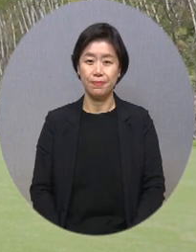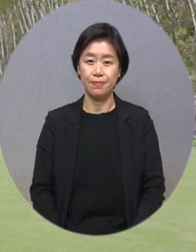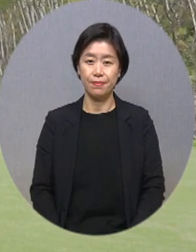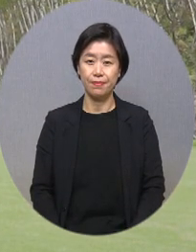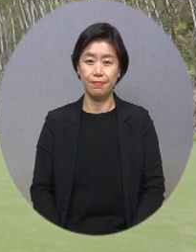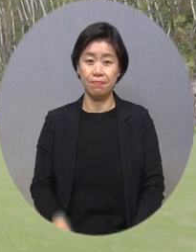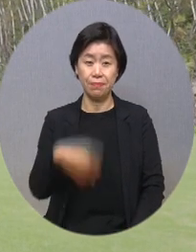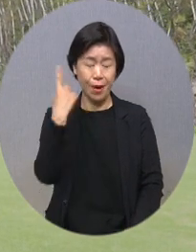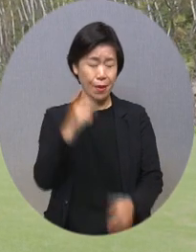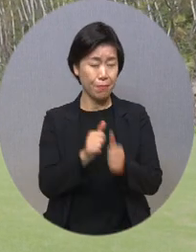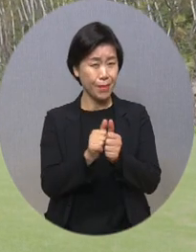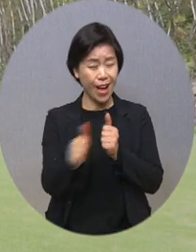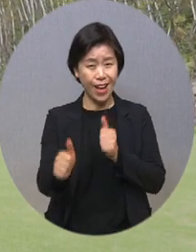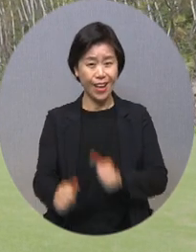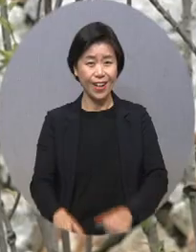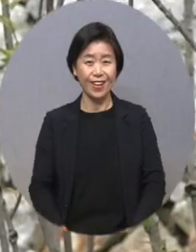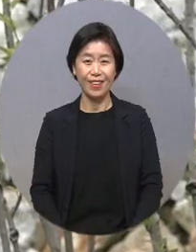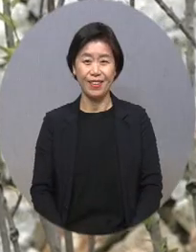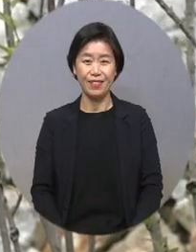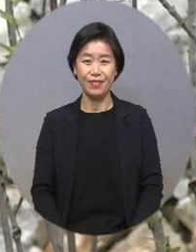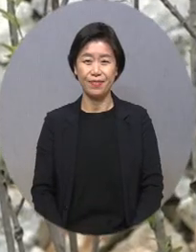너무 잘생겼어!